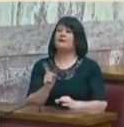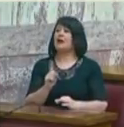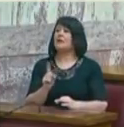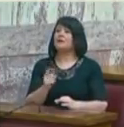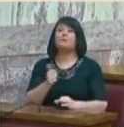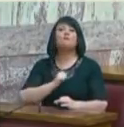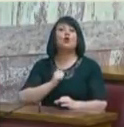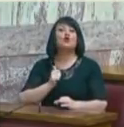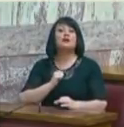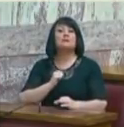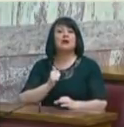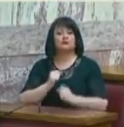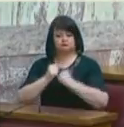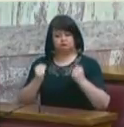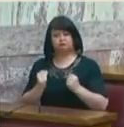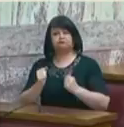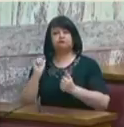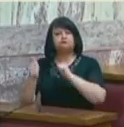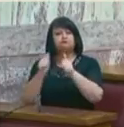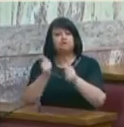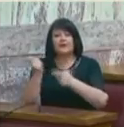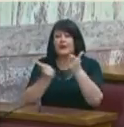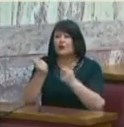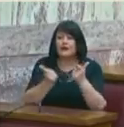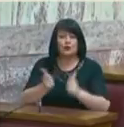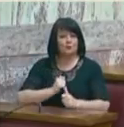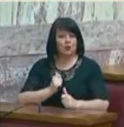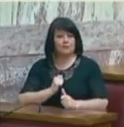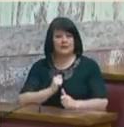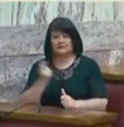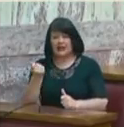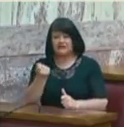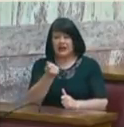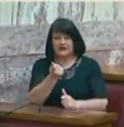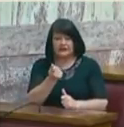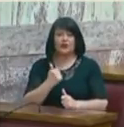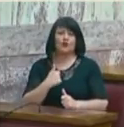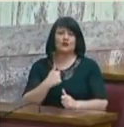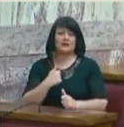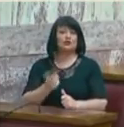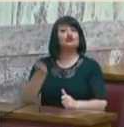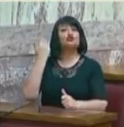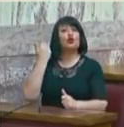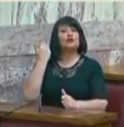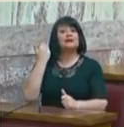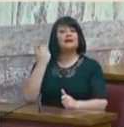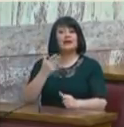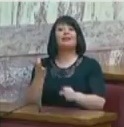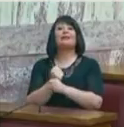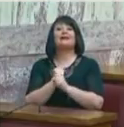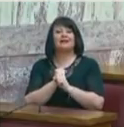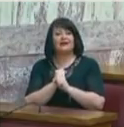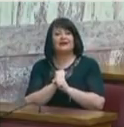αγορές αυτοδύναμα, αλλά να αναζητήσουμε αυτό το οποίο εσείς τότε επιδιώκατε και δεν το καταφέρατε